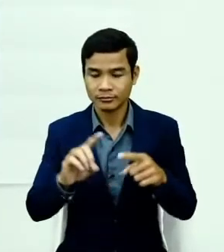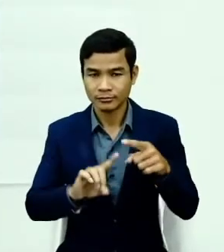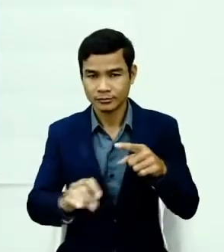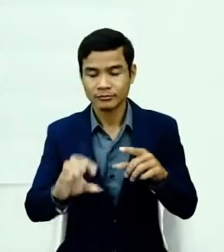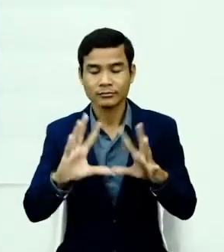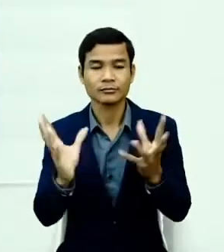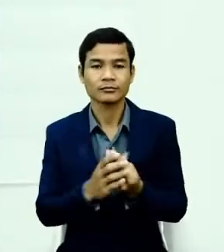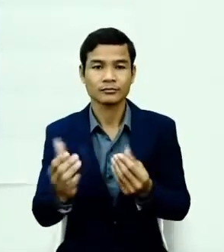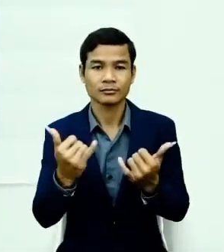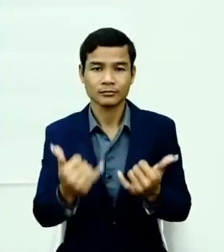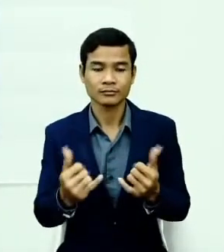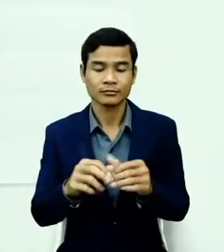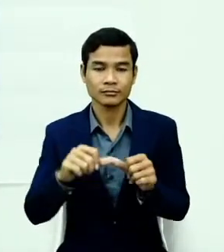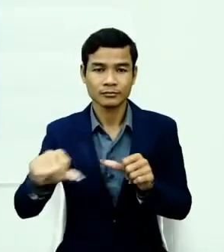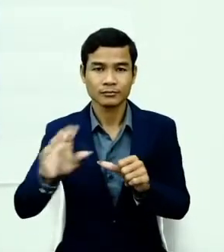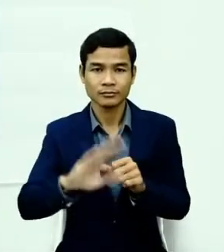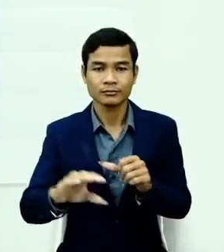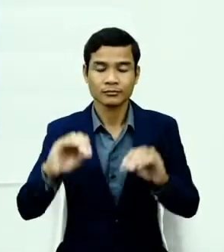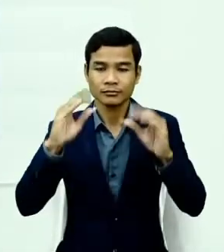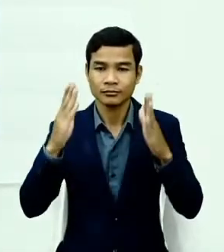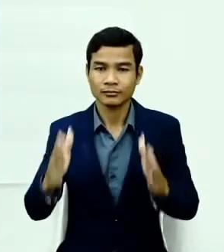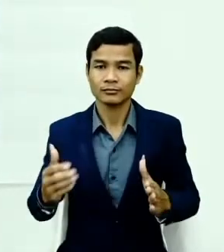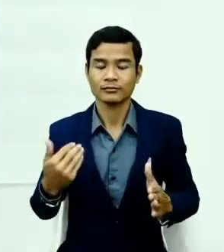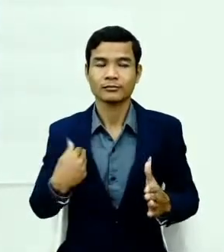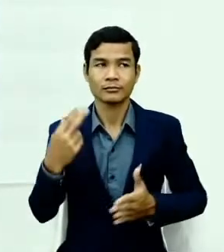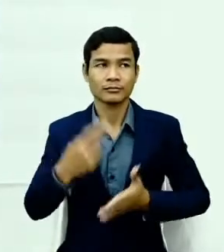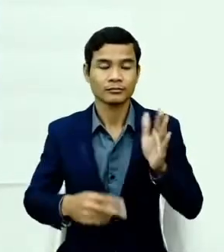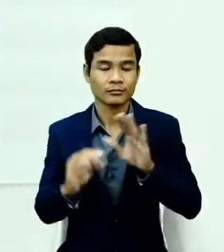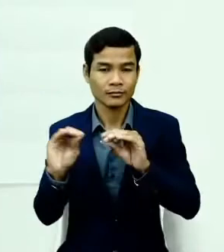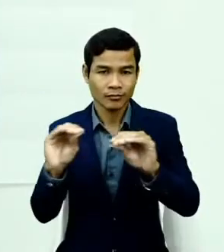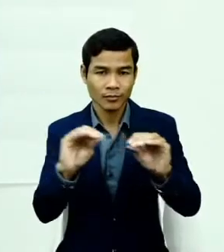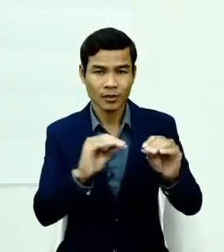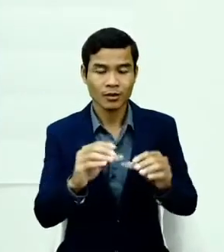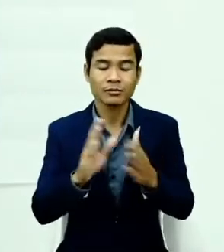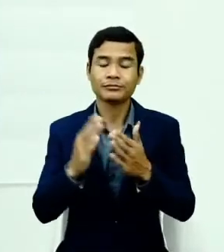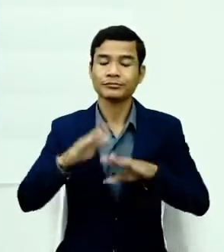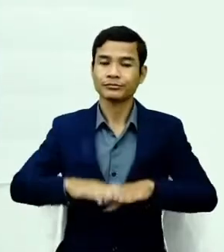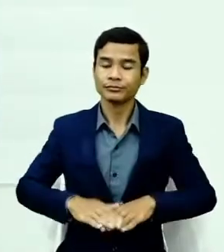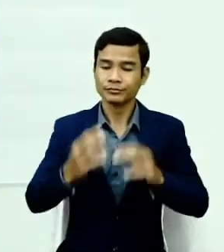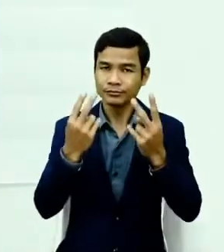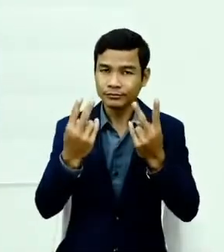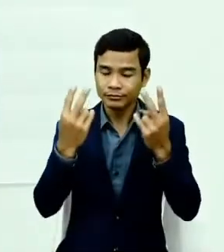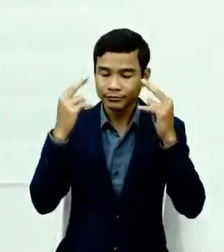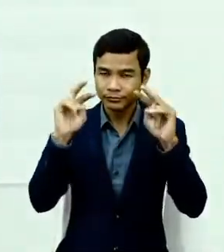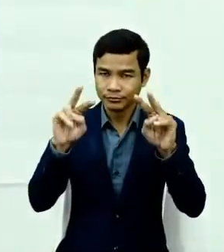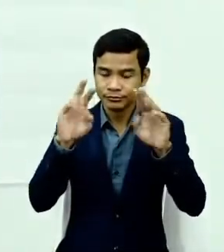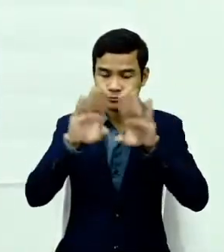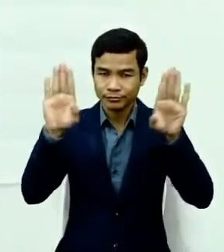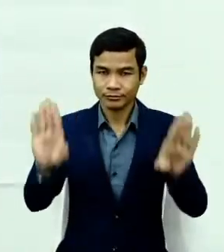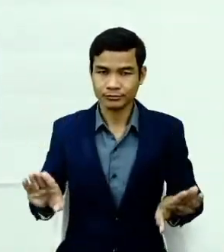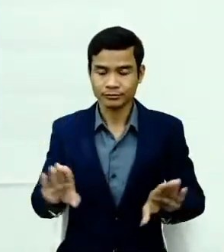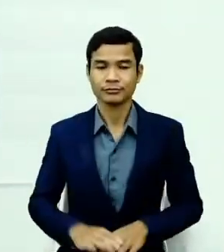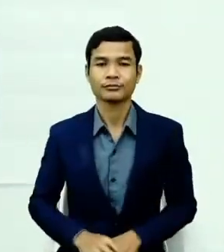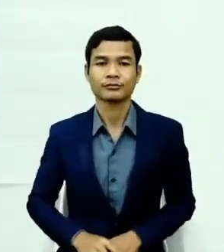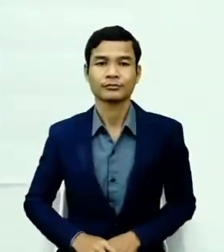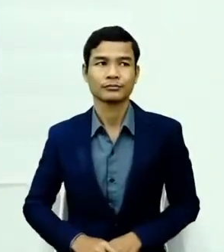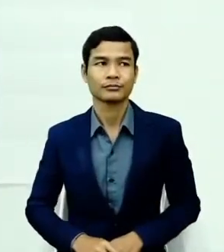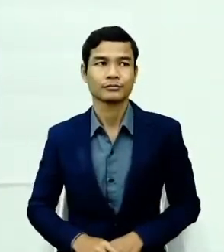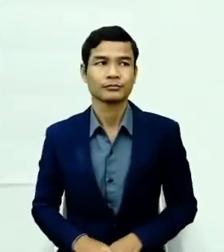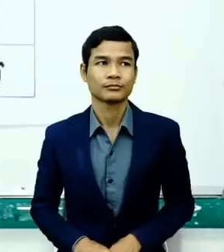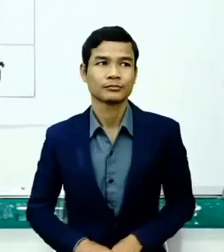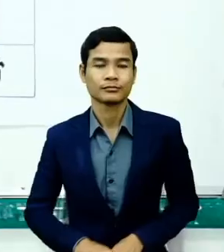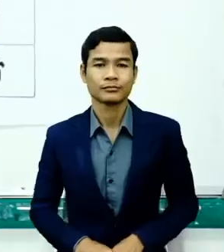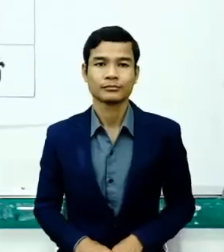គ្នាអញ្ចឹងបន្តទៀតនេះតើអ្នកគ្រូនឹងមានអ្វីបង្រៀនកូនកូនកូនដាក់ដៃលើតុហើយកូនកូនបានមកដាក់ខៀន